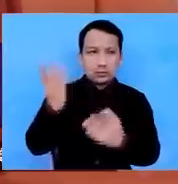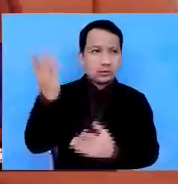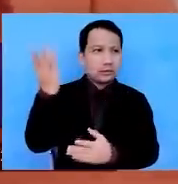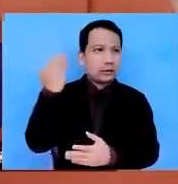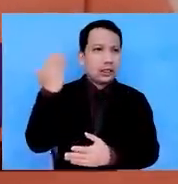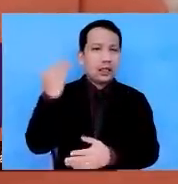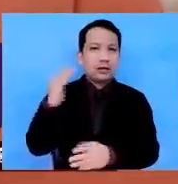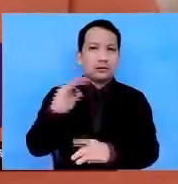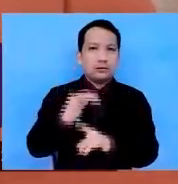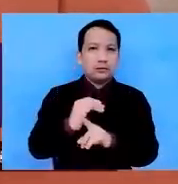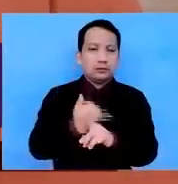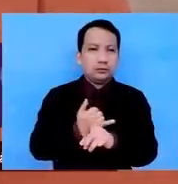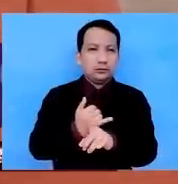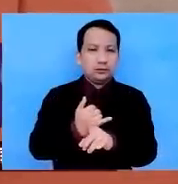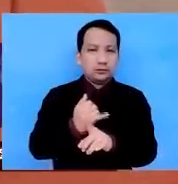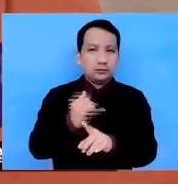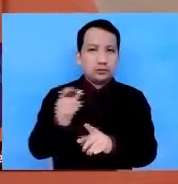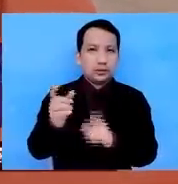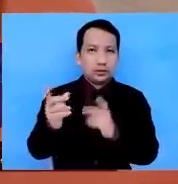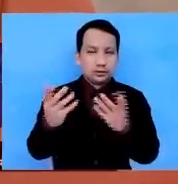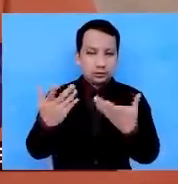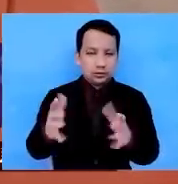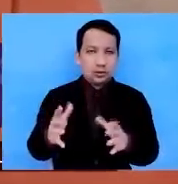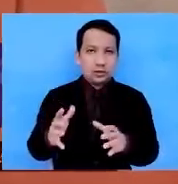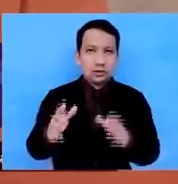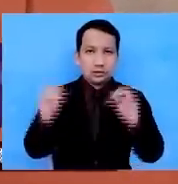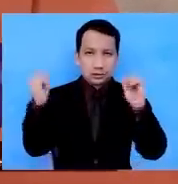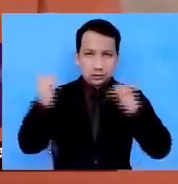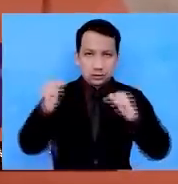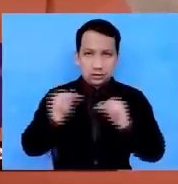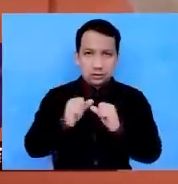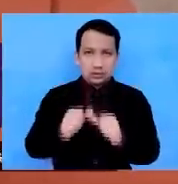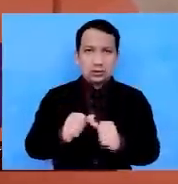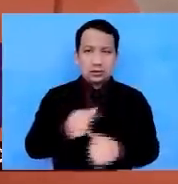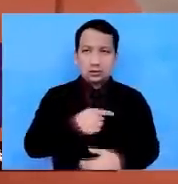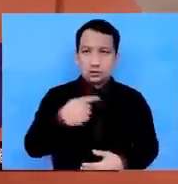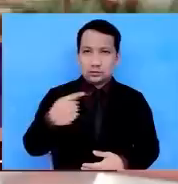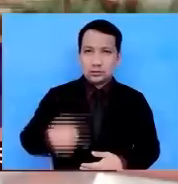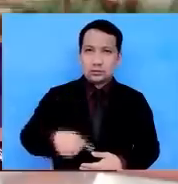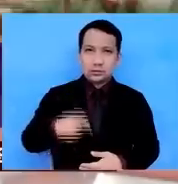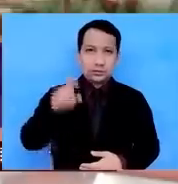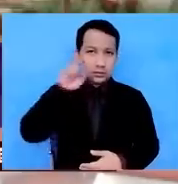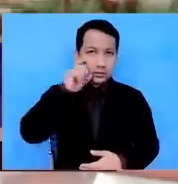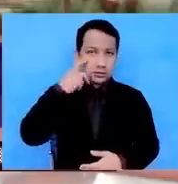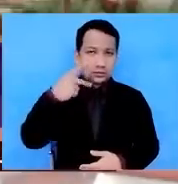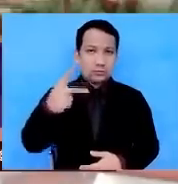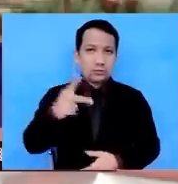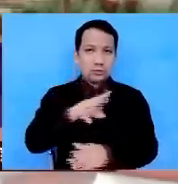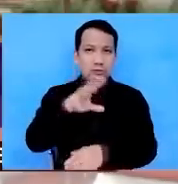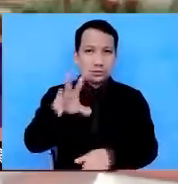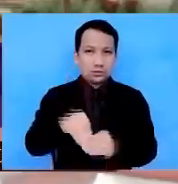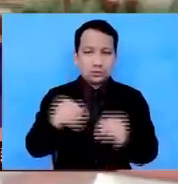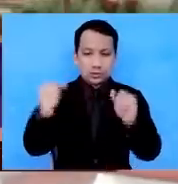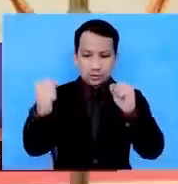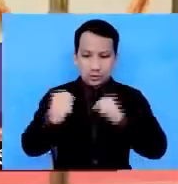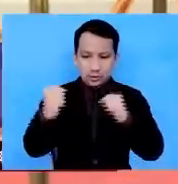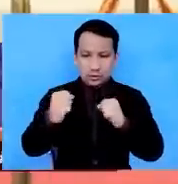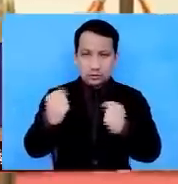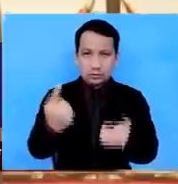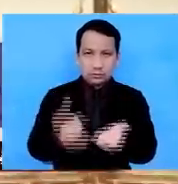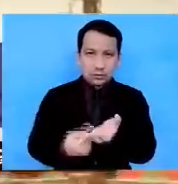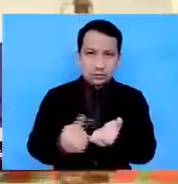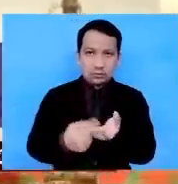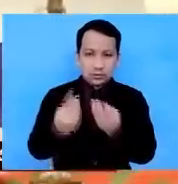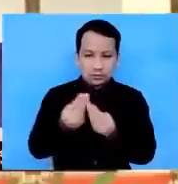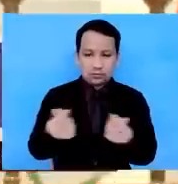Bongbong Marcos noong Enero. Napagkasunduan pa naman nila ni Chinese President Xi Jinping na ayusin ang maritime differences sa